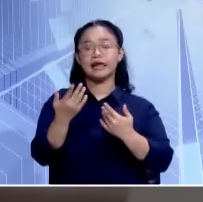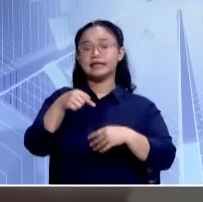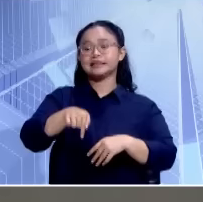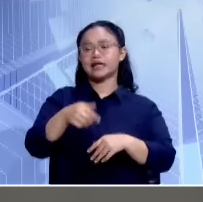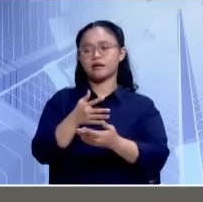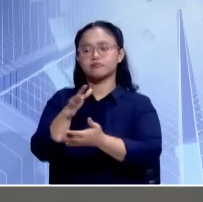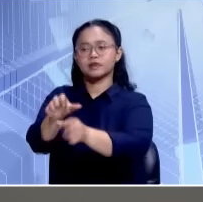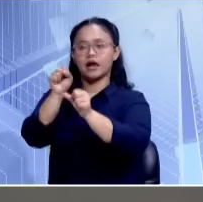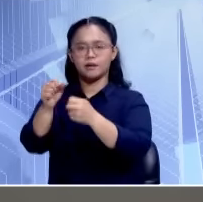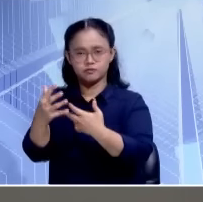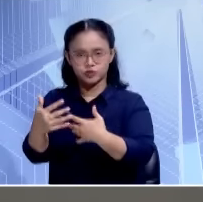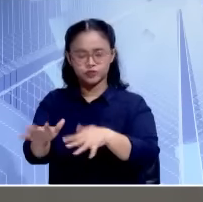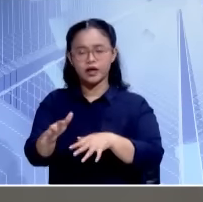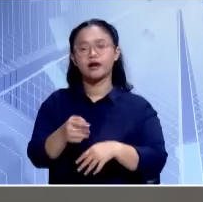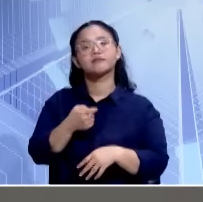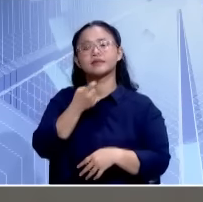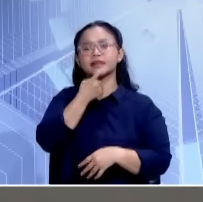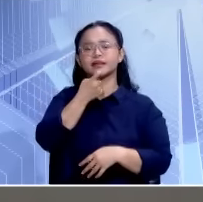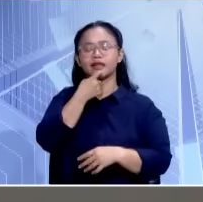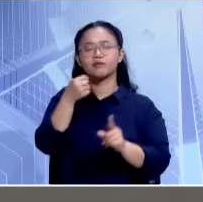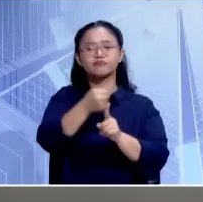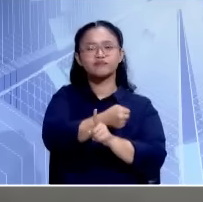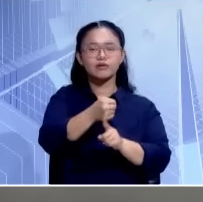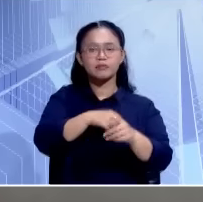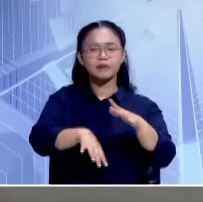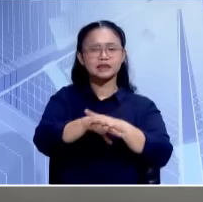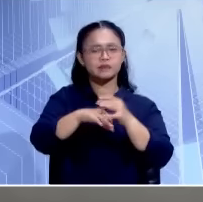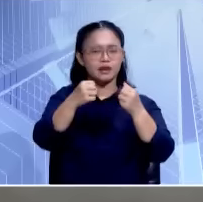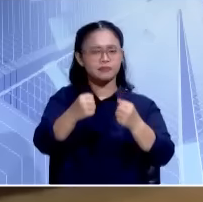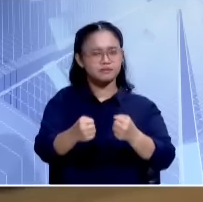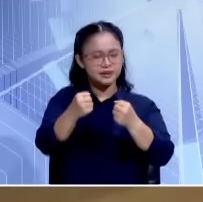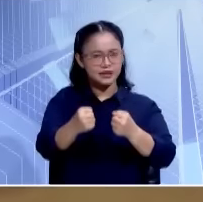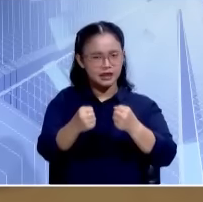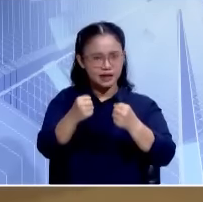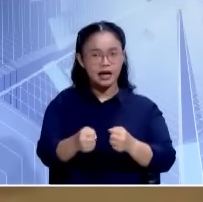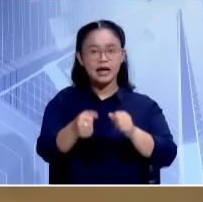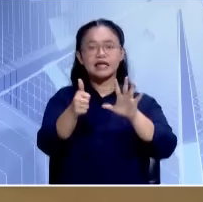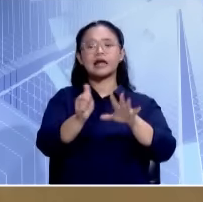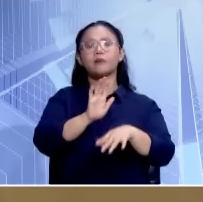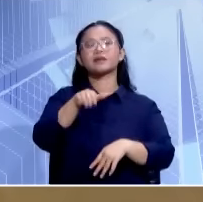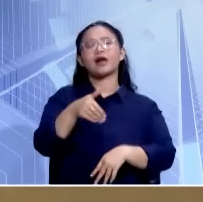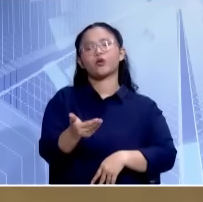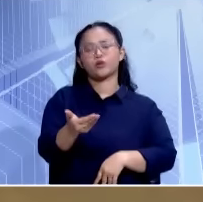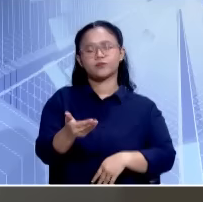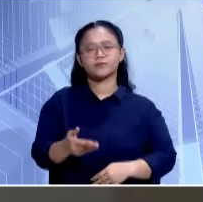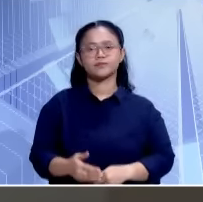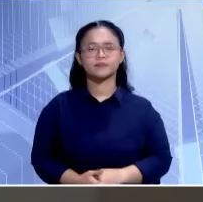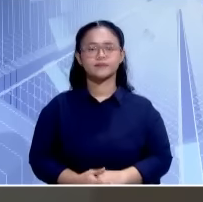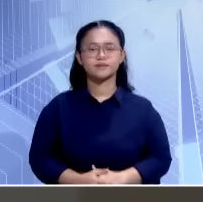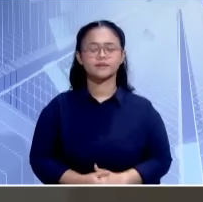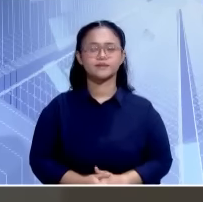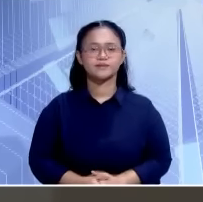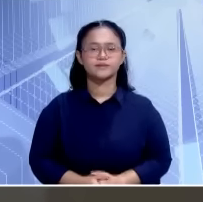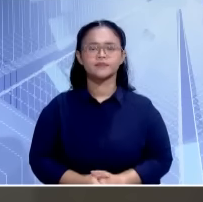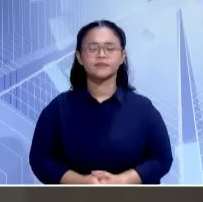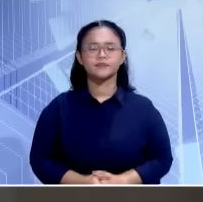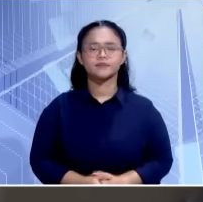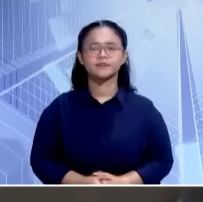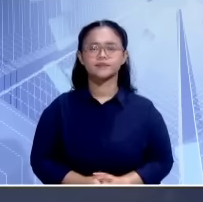pelaku dijerat dengan pasal tentang penganiayaan dengan ancaman hukuman pidana maksimal 6 tahun penjara.